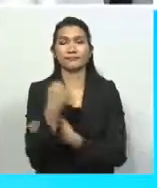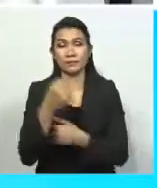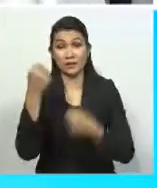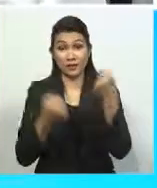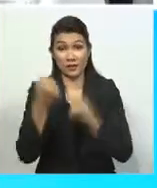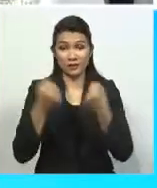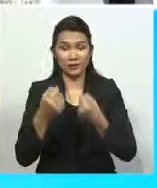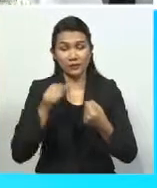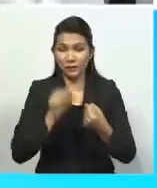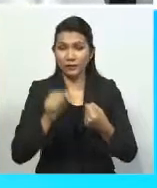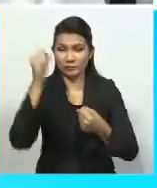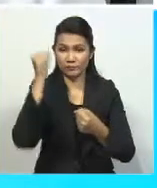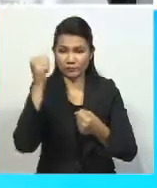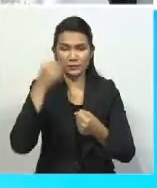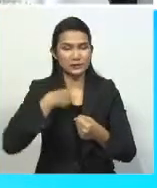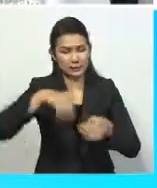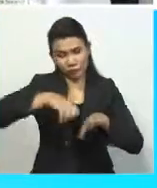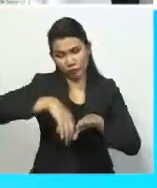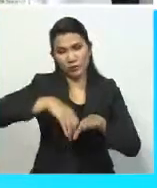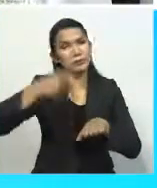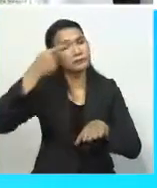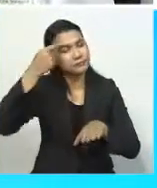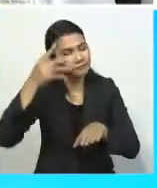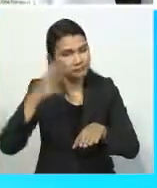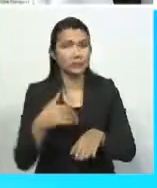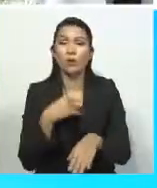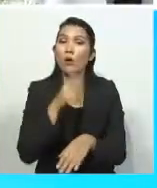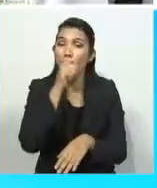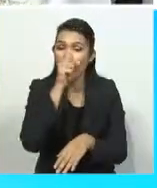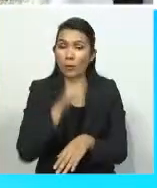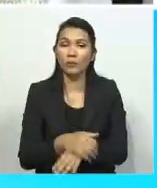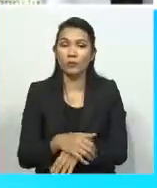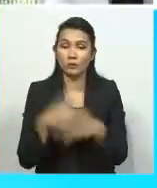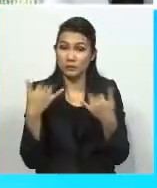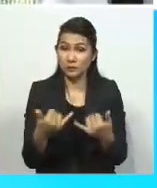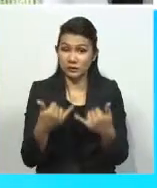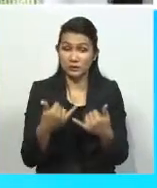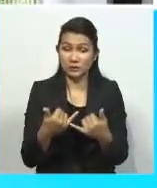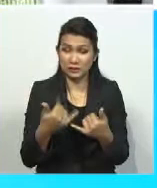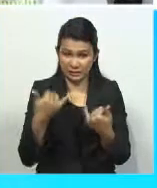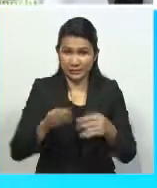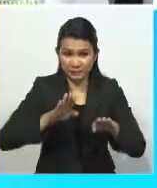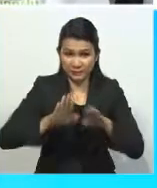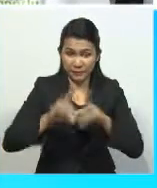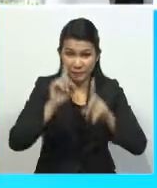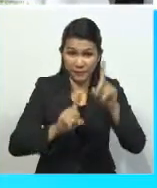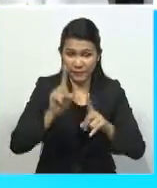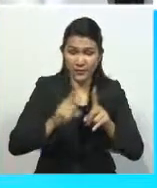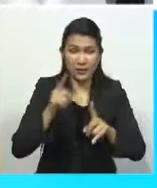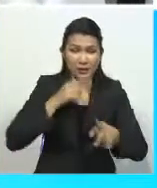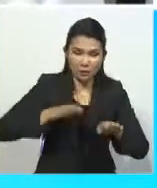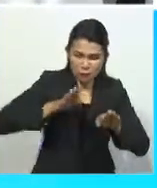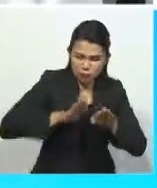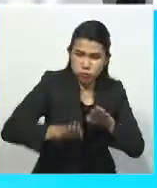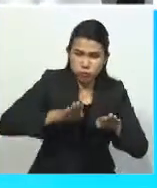ารณะของเรานั้นจะไม่มีควันดำนะครับเพราะนั้นก็ลองทดสอบดูวันนี้ก็อย่างคันที่วัดนี่ค่าสูงสุดเหยียบ